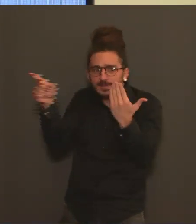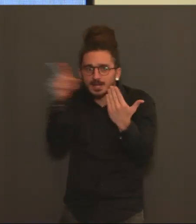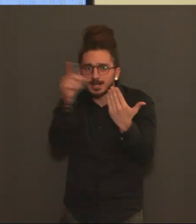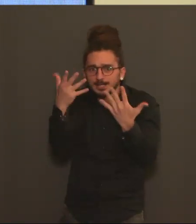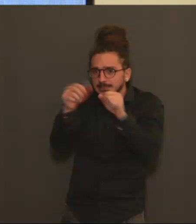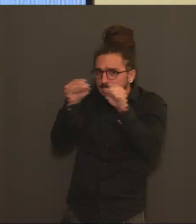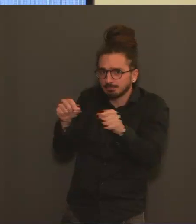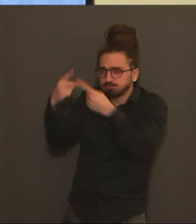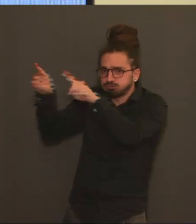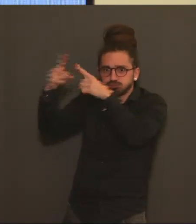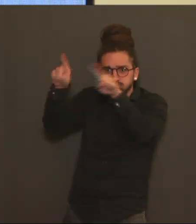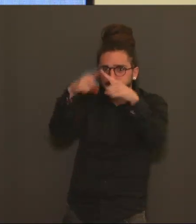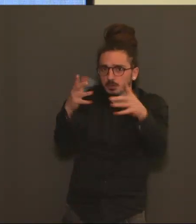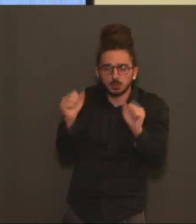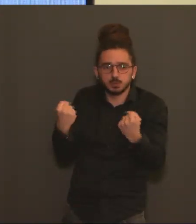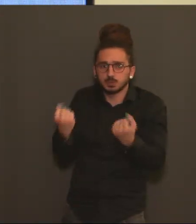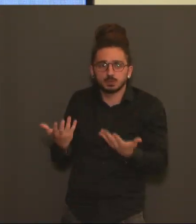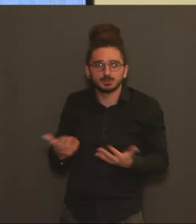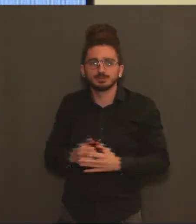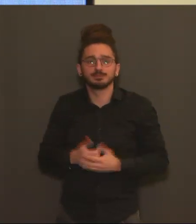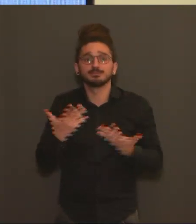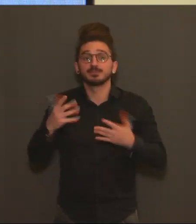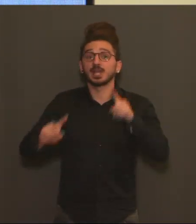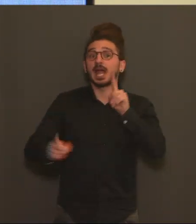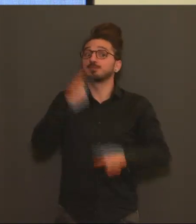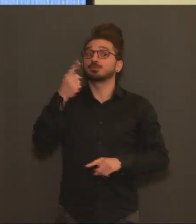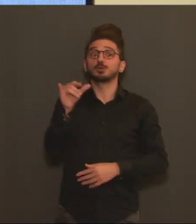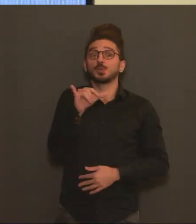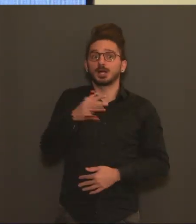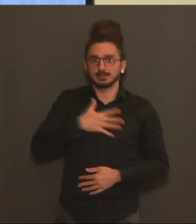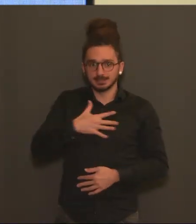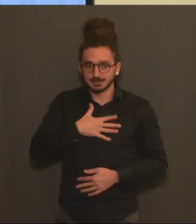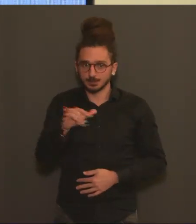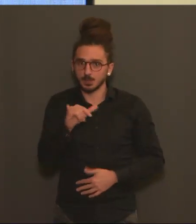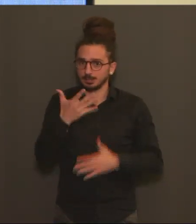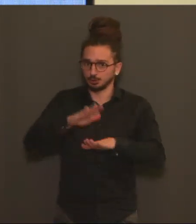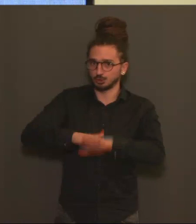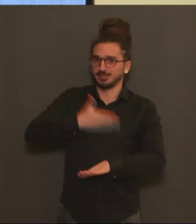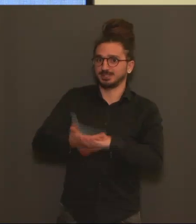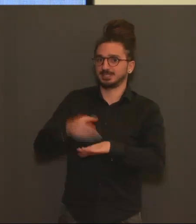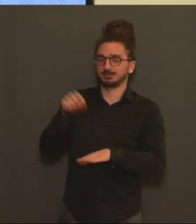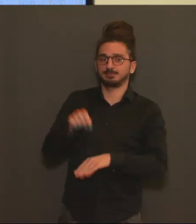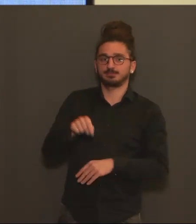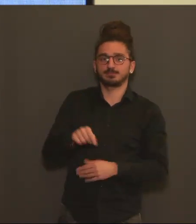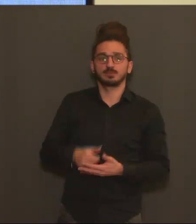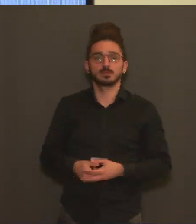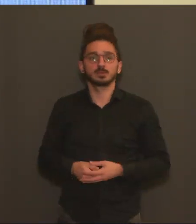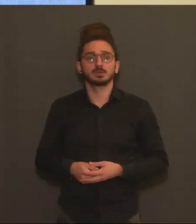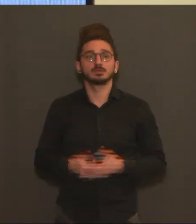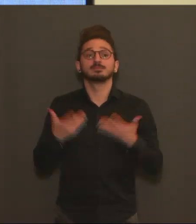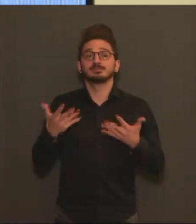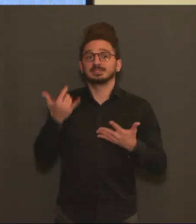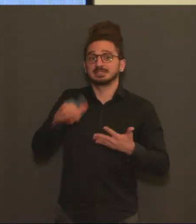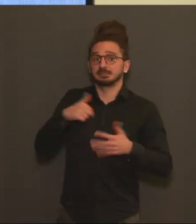santé, sur différents marqueurs, bien sûr, depuis le fait de faire des infections symptomatiques ou d'être hospitalisé ou d'avoir des infections